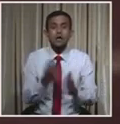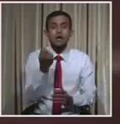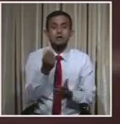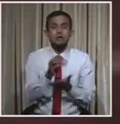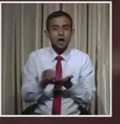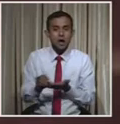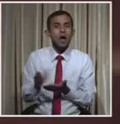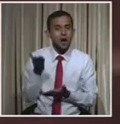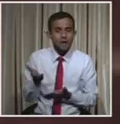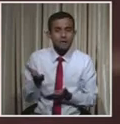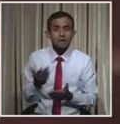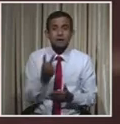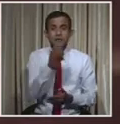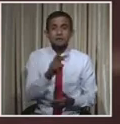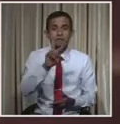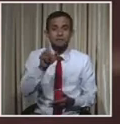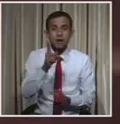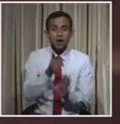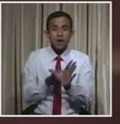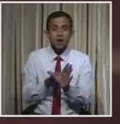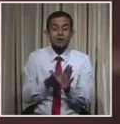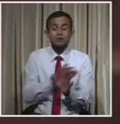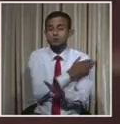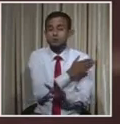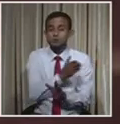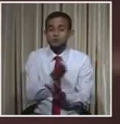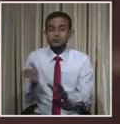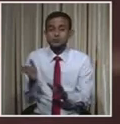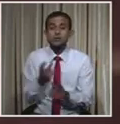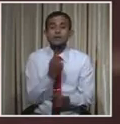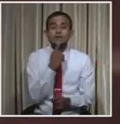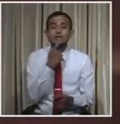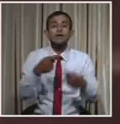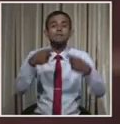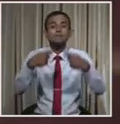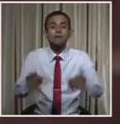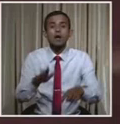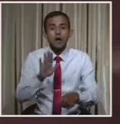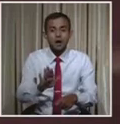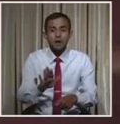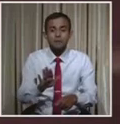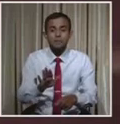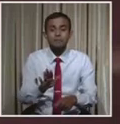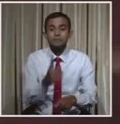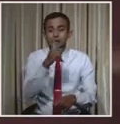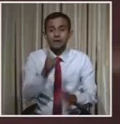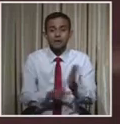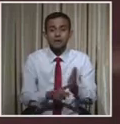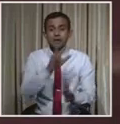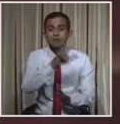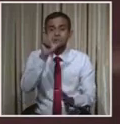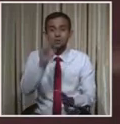කර තිබුණද 2021 වර්ෂයේ පුරාවටම සංග්‍රහ වියදම් සඳහා වැය වී ඇත්තේ